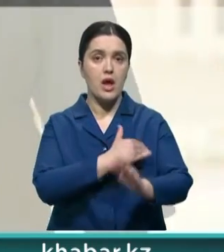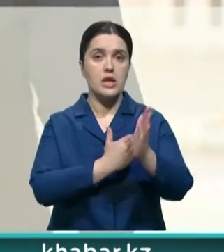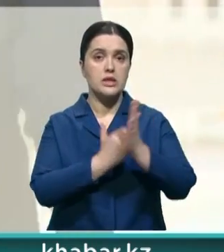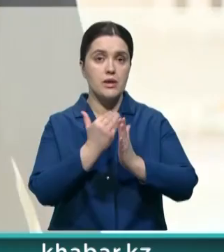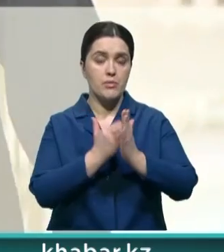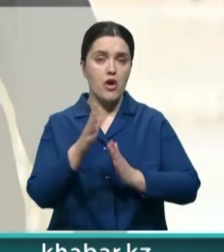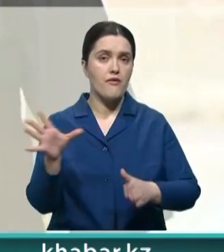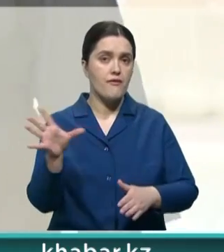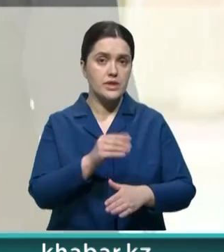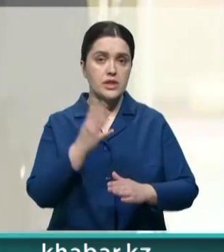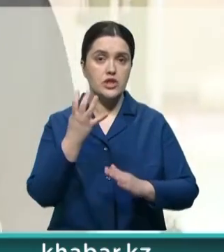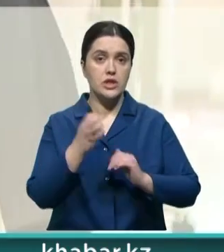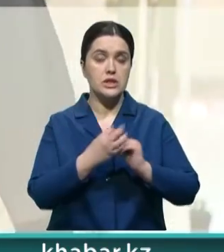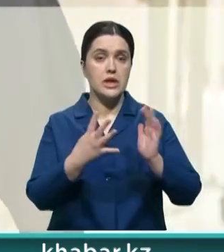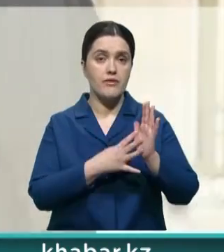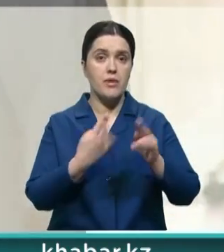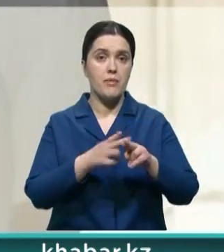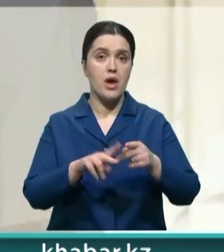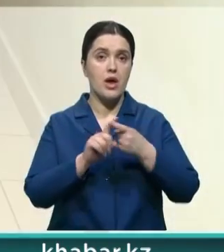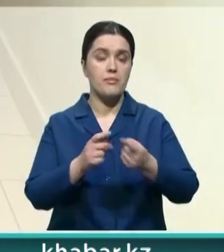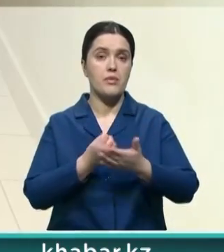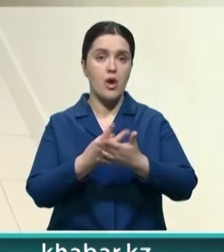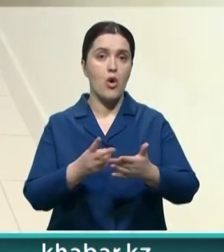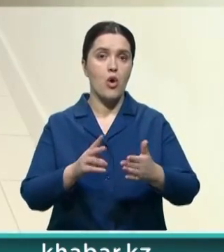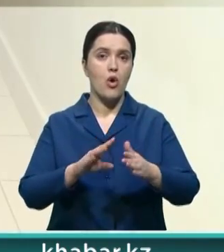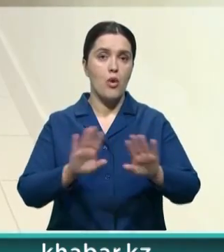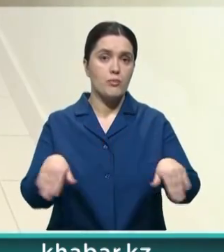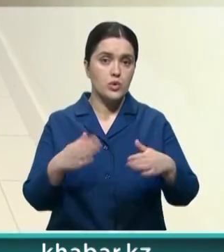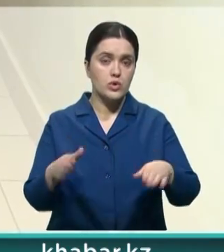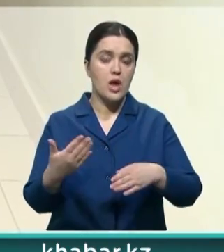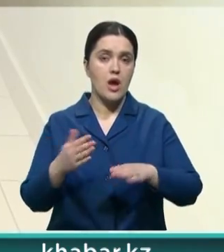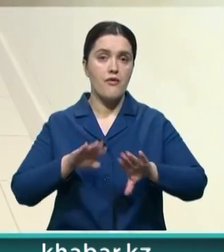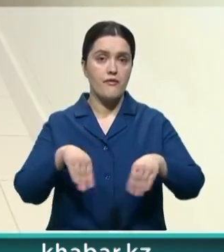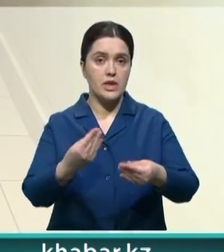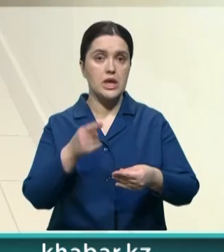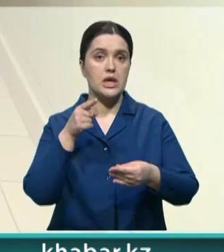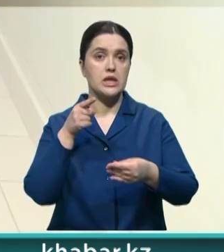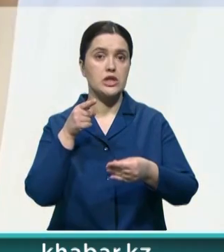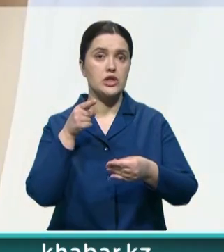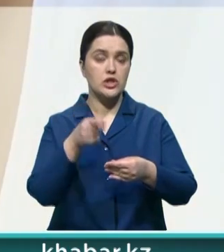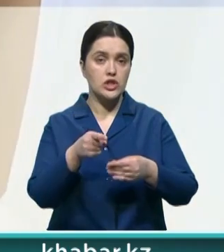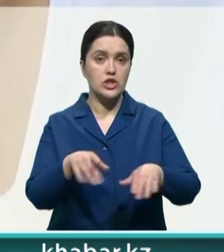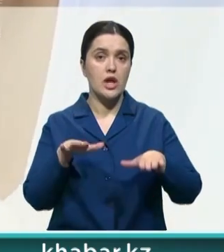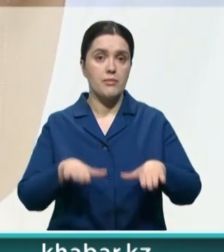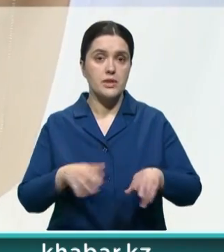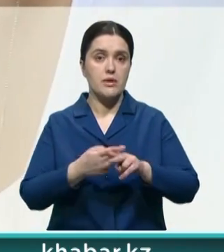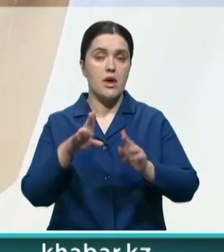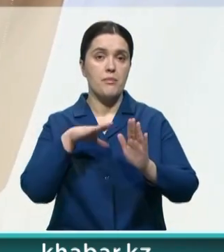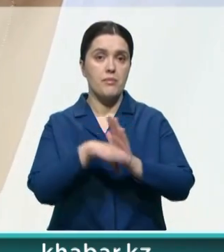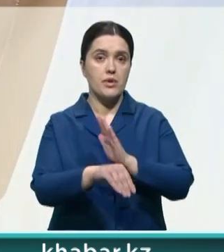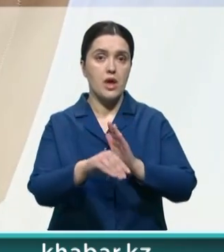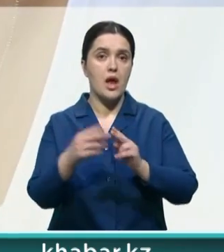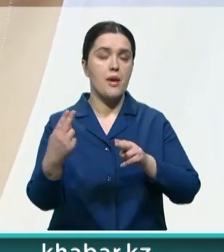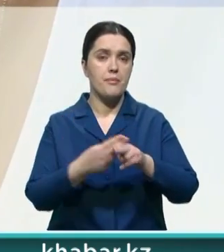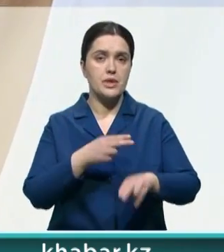инфекции. Пока все 419 инфекционных коек в регионе пустые. Выделено и свыше 1000 обсервационных мест, куда помещают пациентов